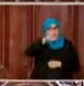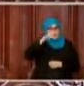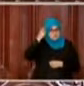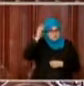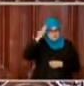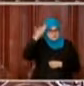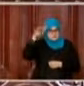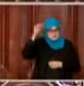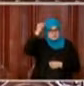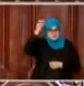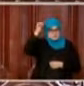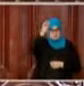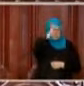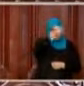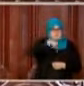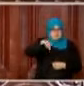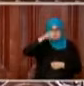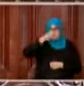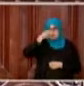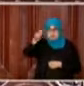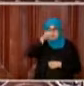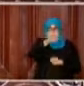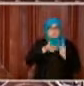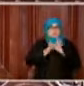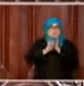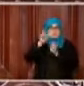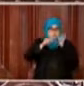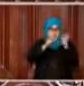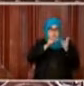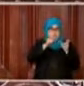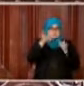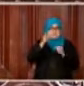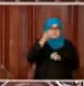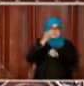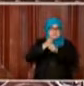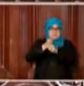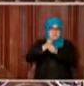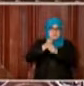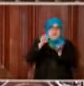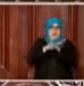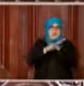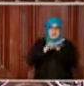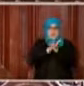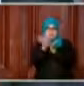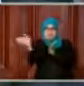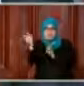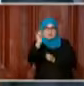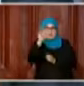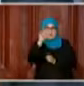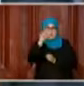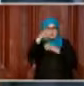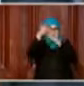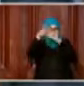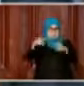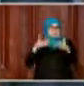أنه لا مجال لأي عمل خارج إطار القانون.